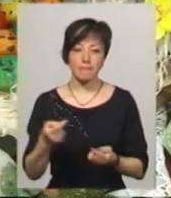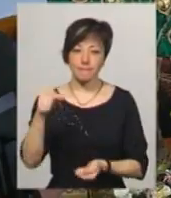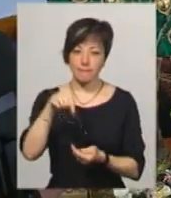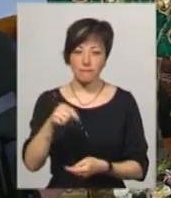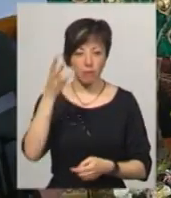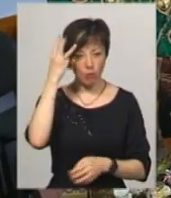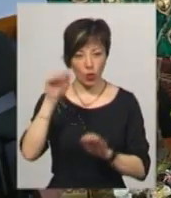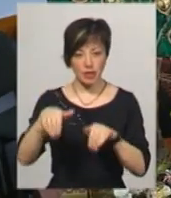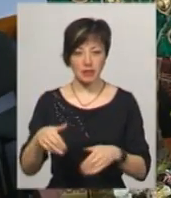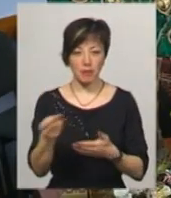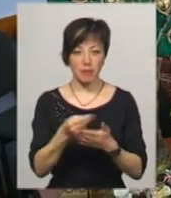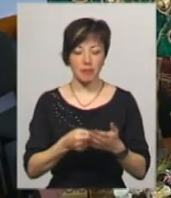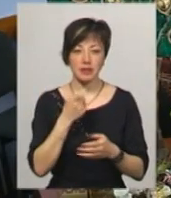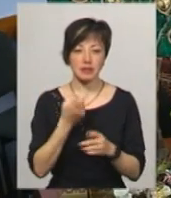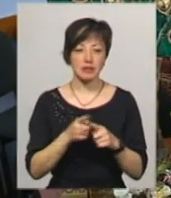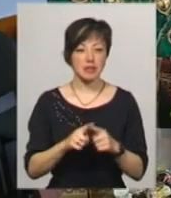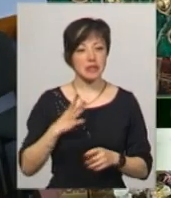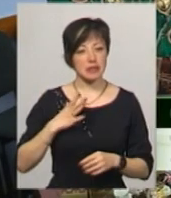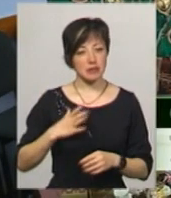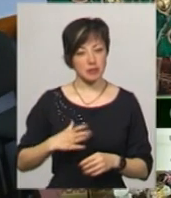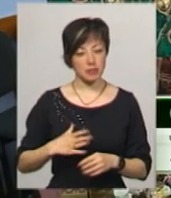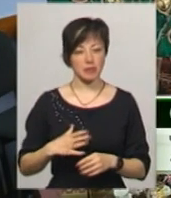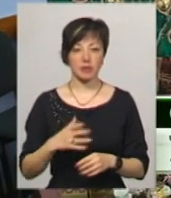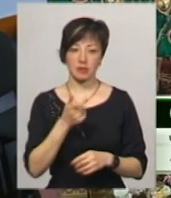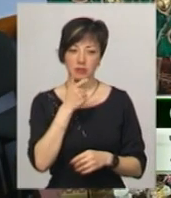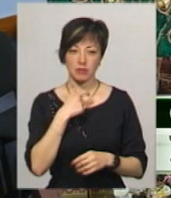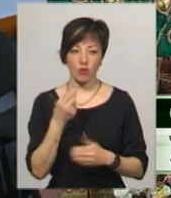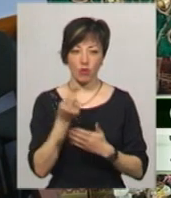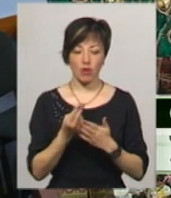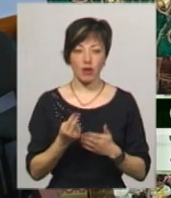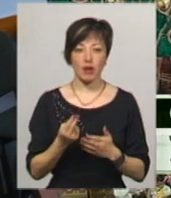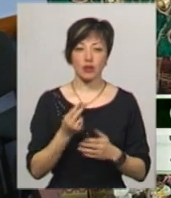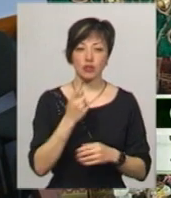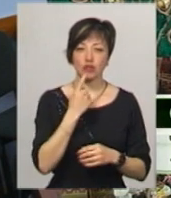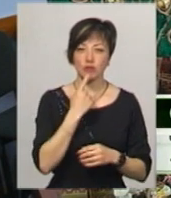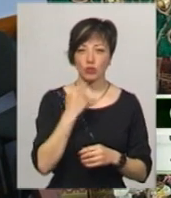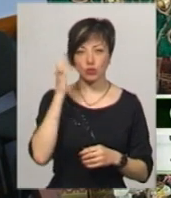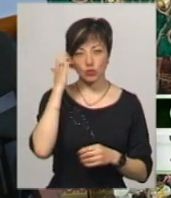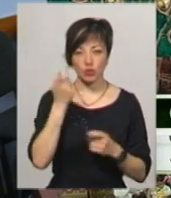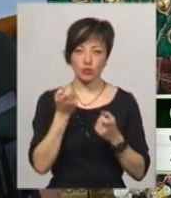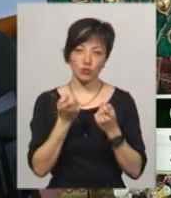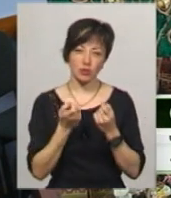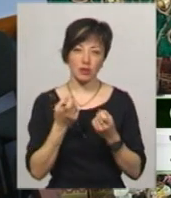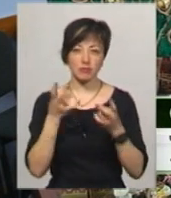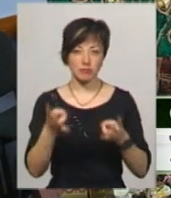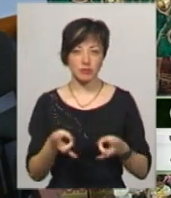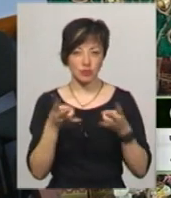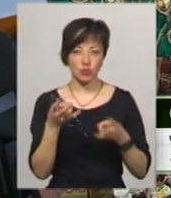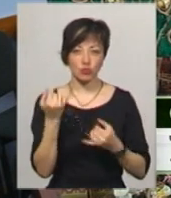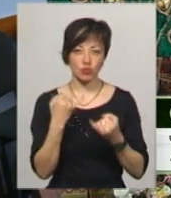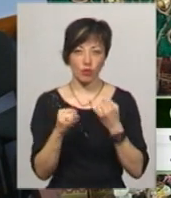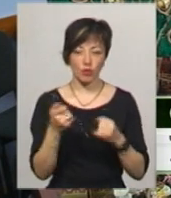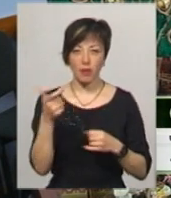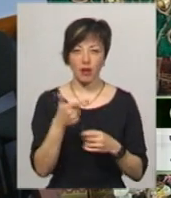писанки. Подільська писанка, вона стримана в кольорах, вона на собі має червоний, чорний, злегка, десь трошки жовтого.